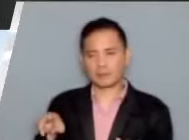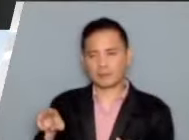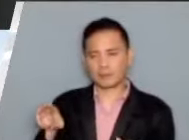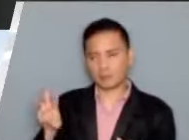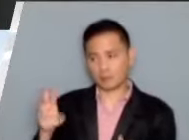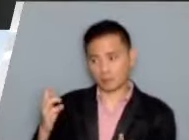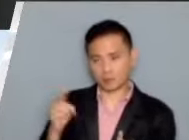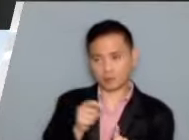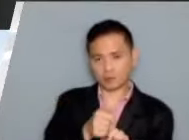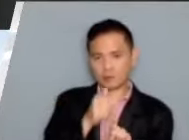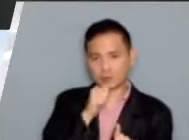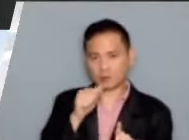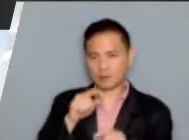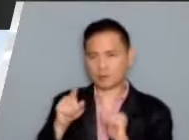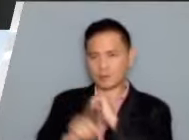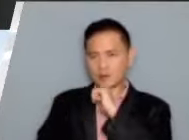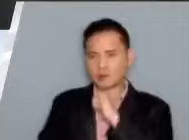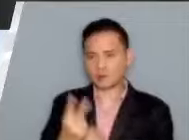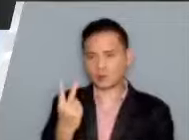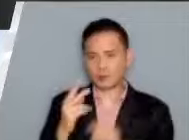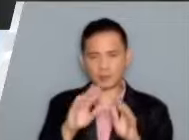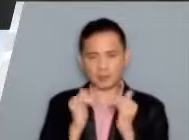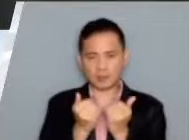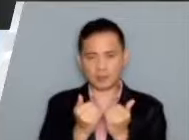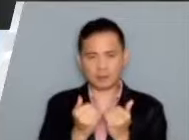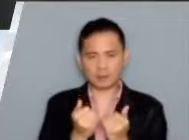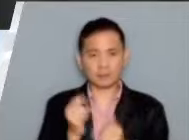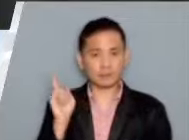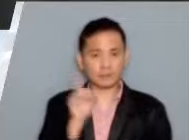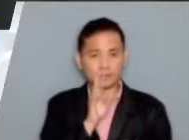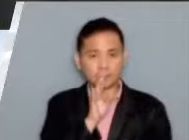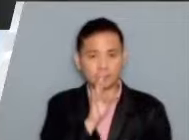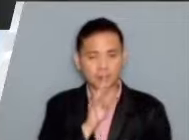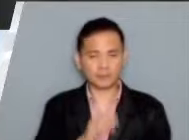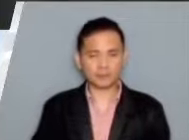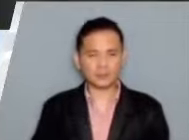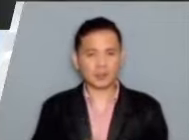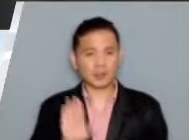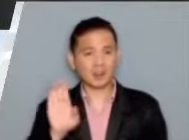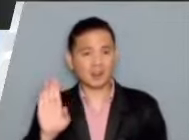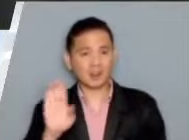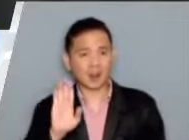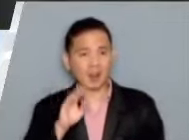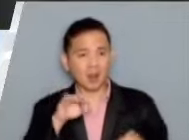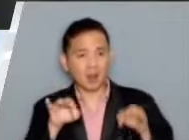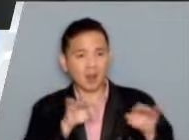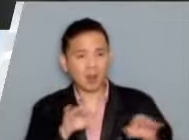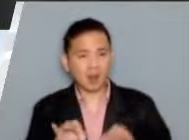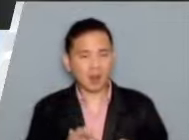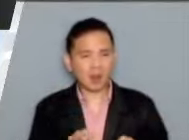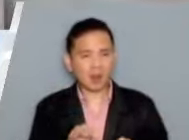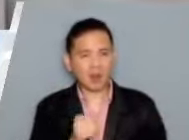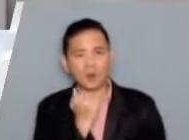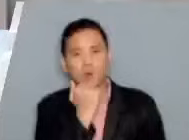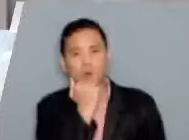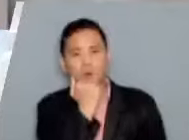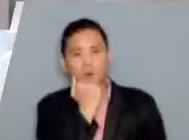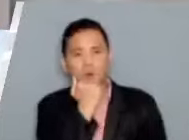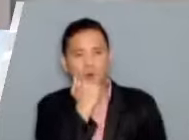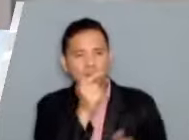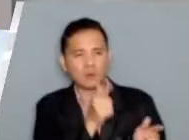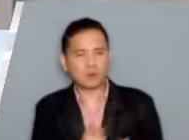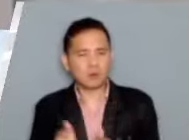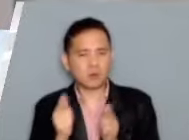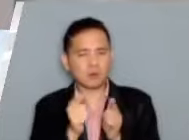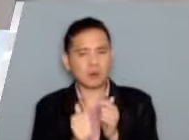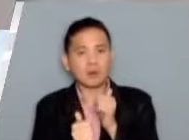which I don't believe, at hindi po justifiable, ay nagkamali daw yung kanilang logistics.